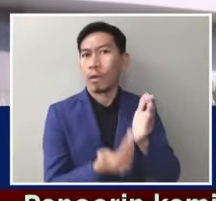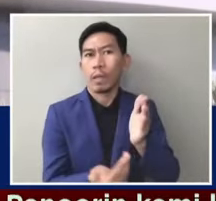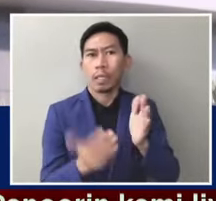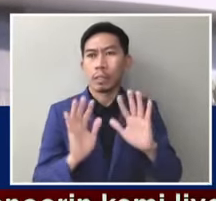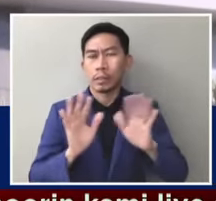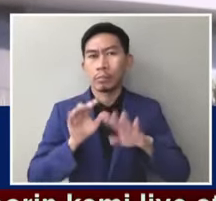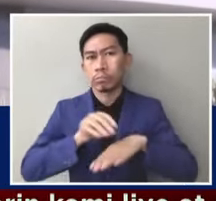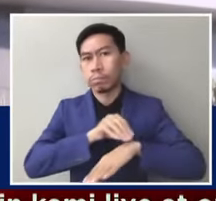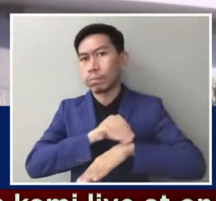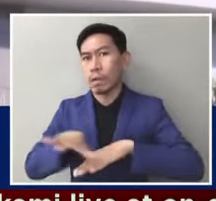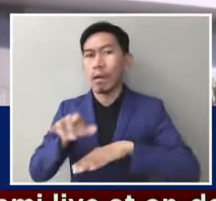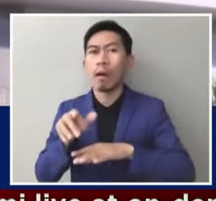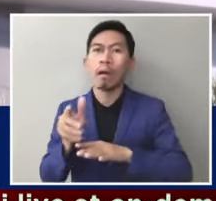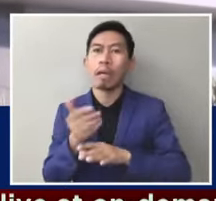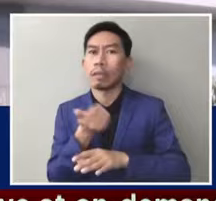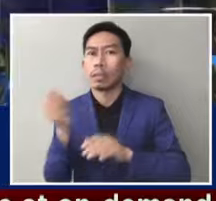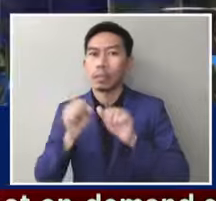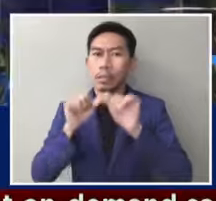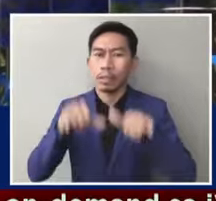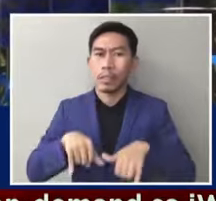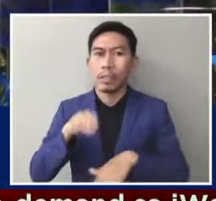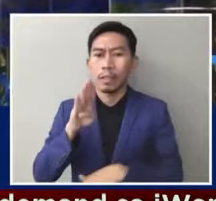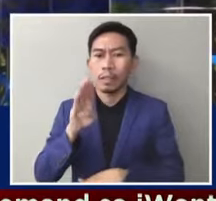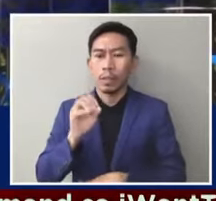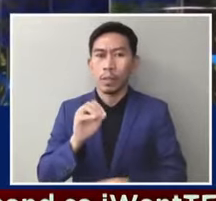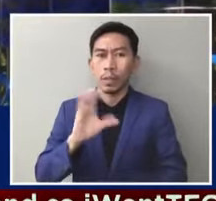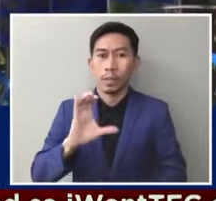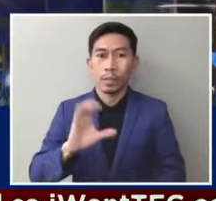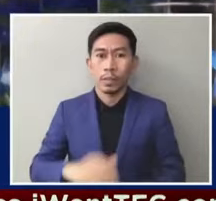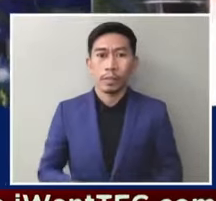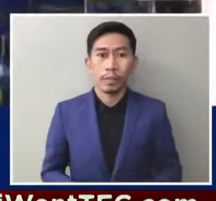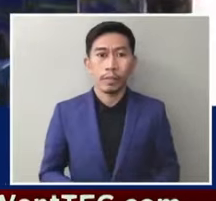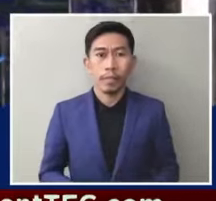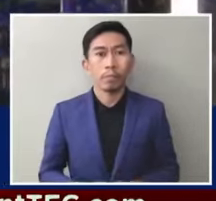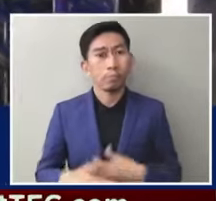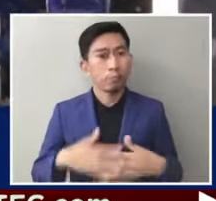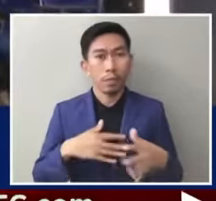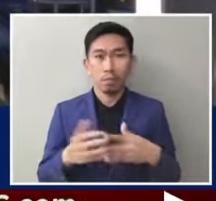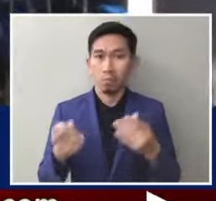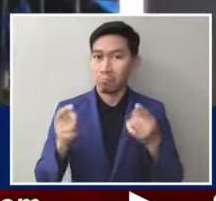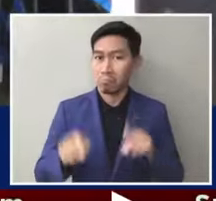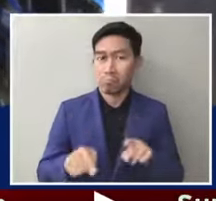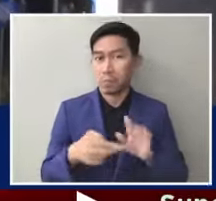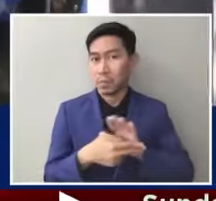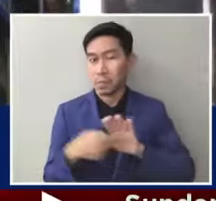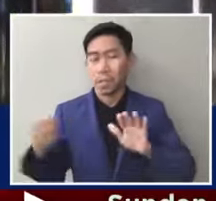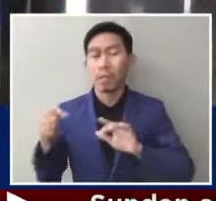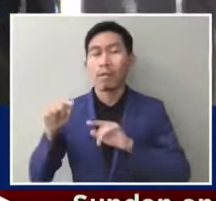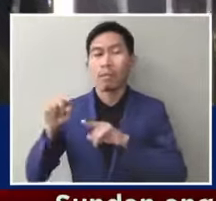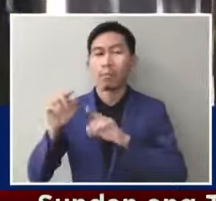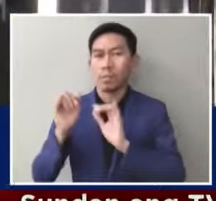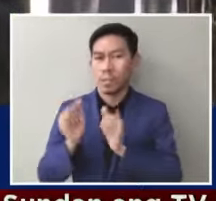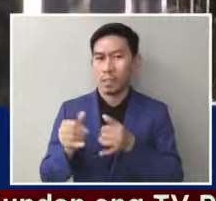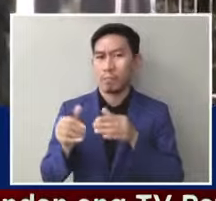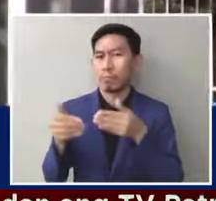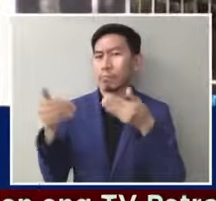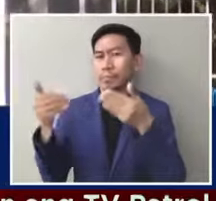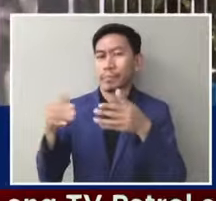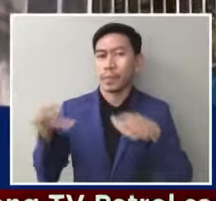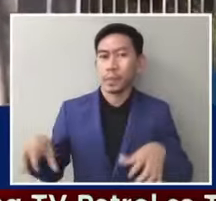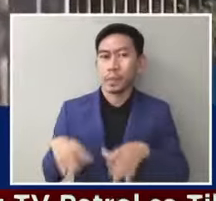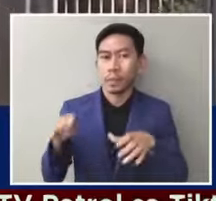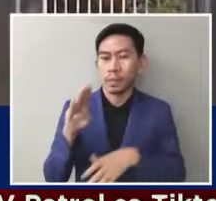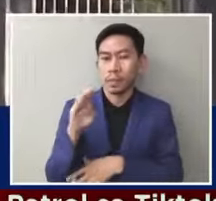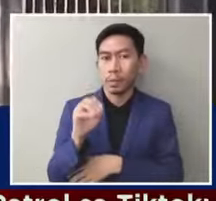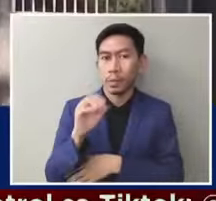iba pang sistema ng BOC. Sa kabila naman ito ay tuloy pa rin ang operasyon ng Bureau of Customs. Matatandaan na noon